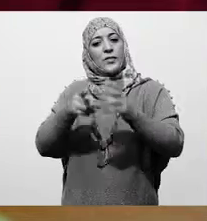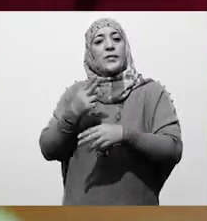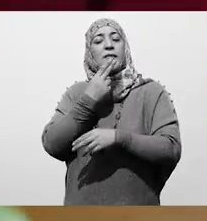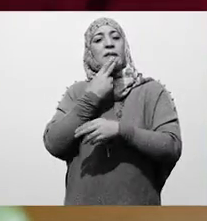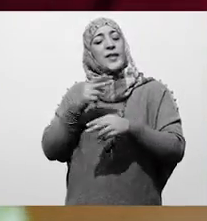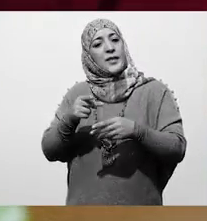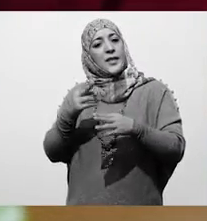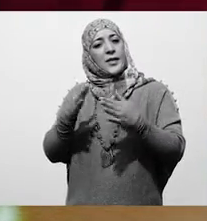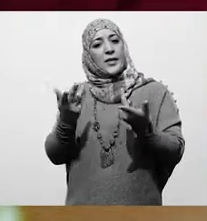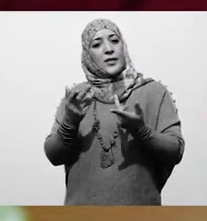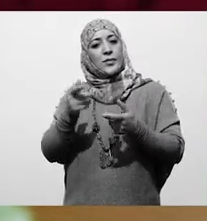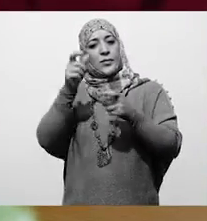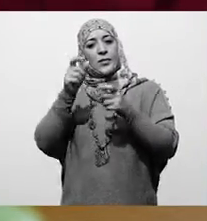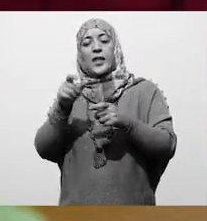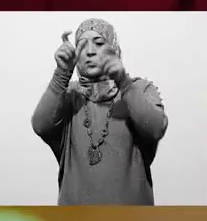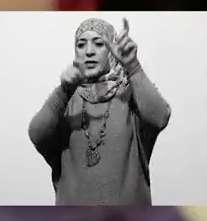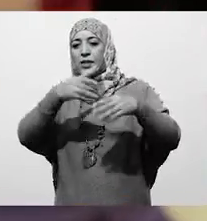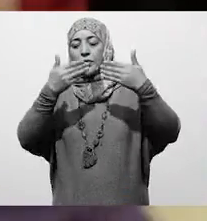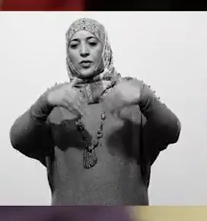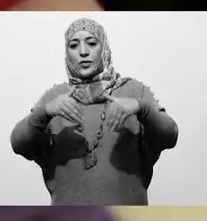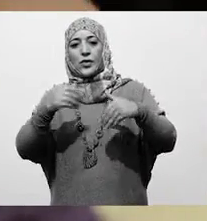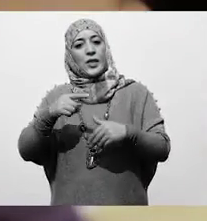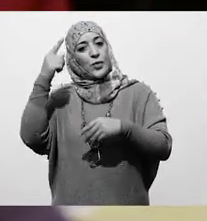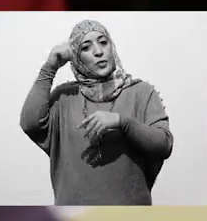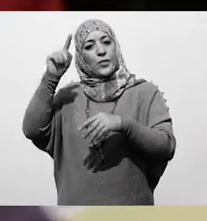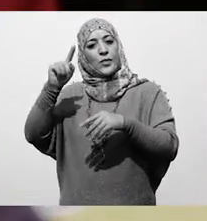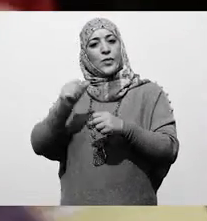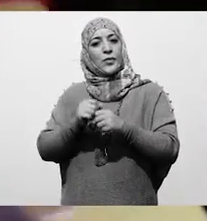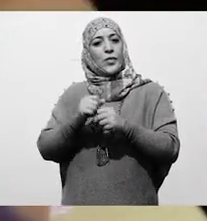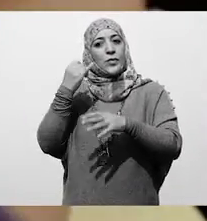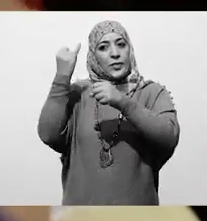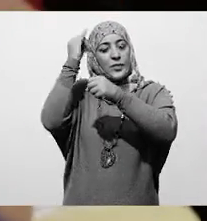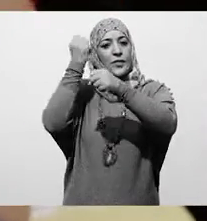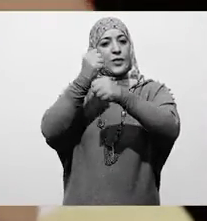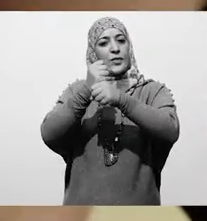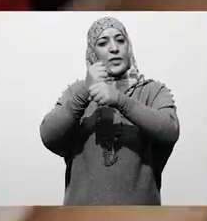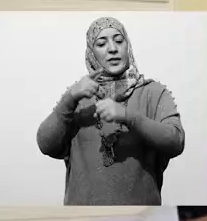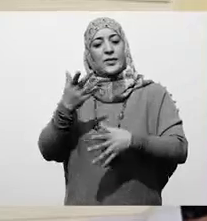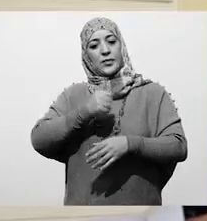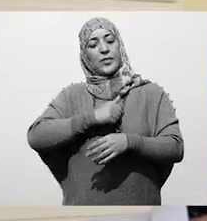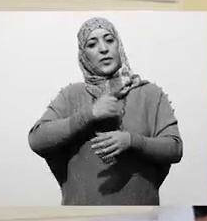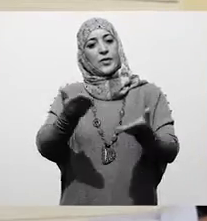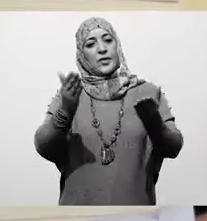utilisés par les organisations de personnes handicapées pour mener leurs actions de plaidoyer face aux autorités.